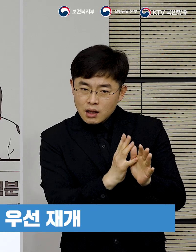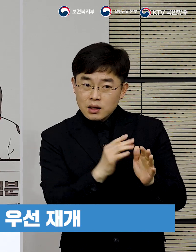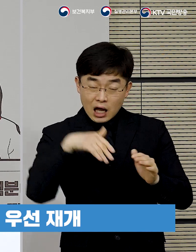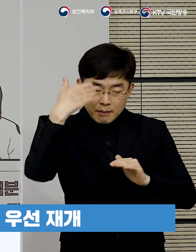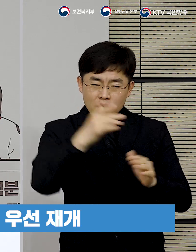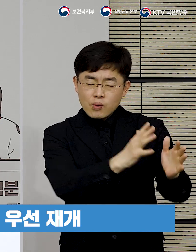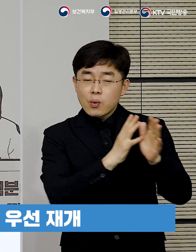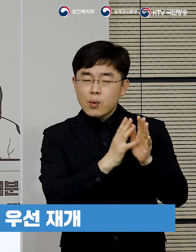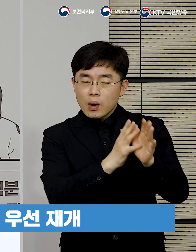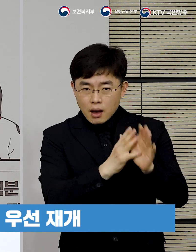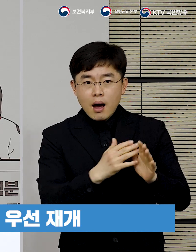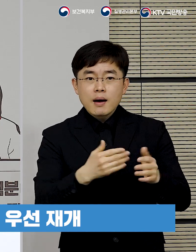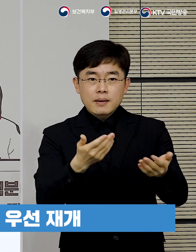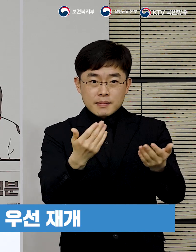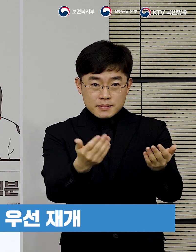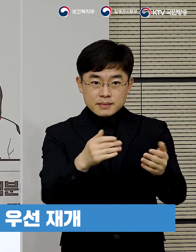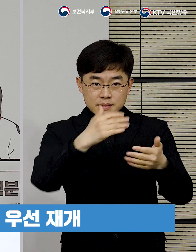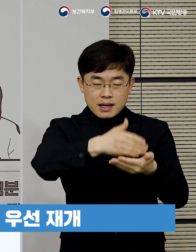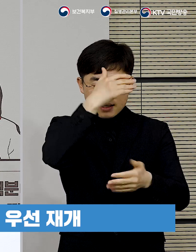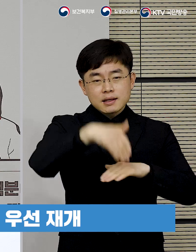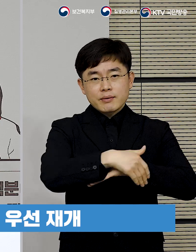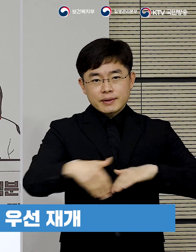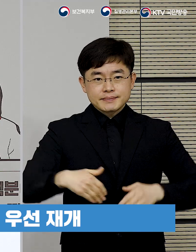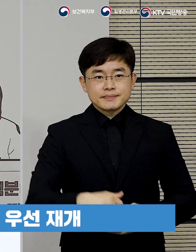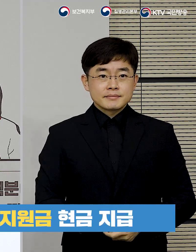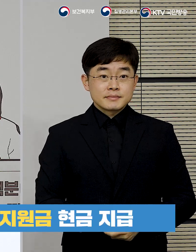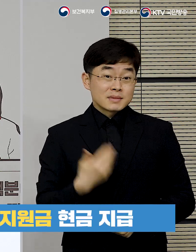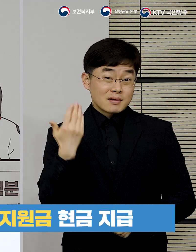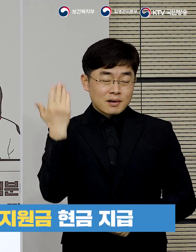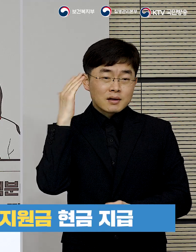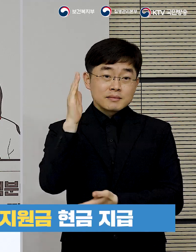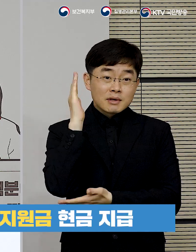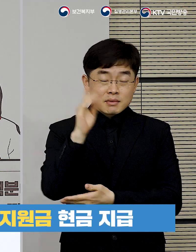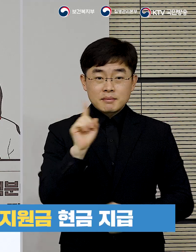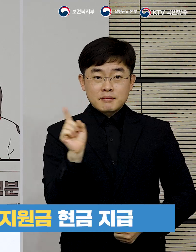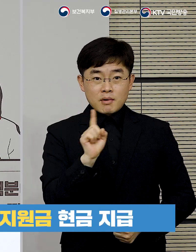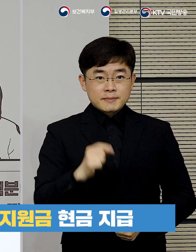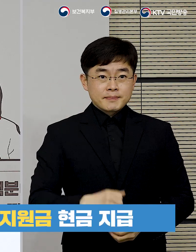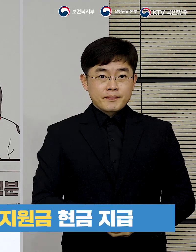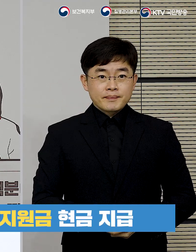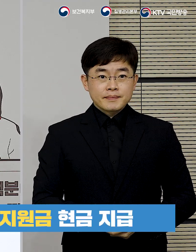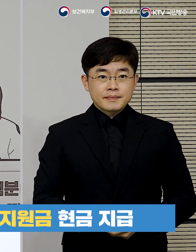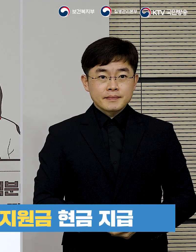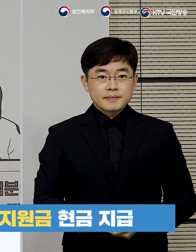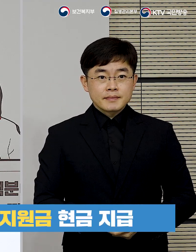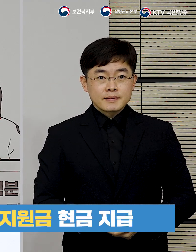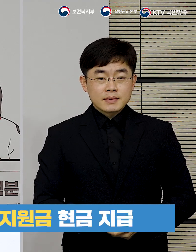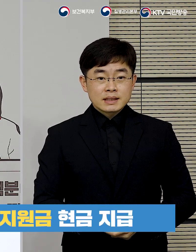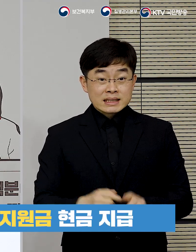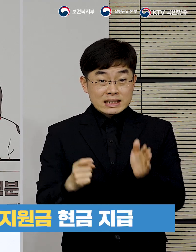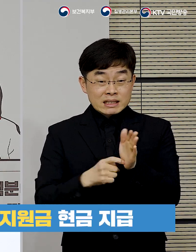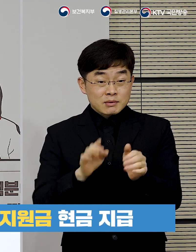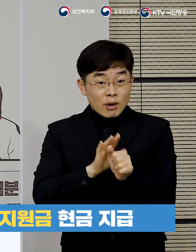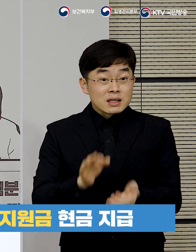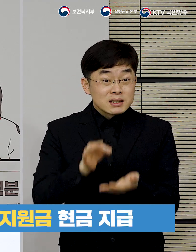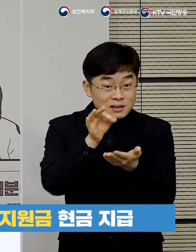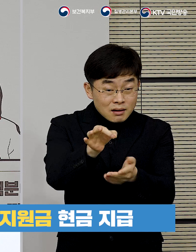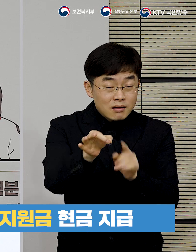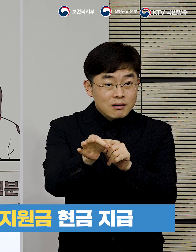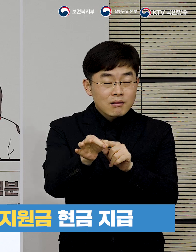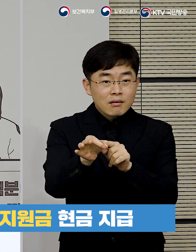인원을 점진적으로 확대해 나갈 예정입니다. 이미 발표된 바와 같이 긴급